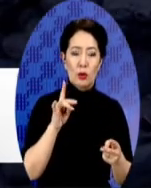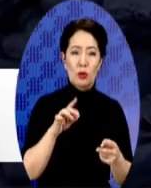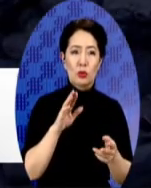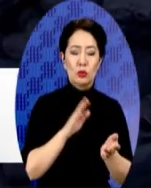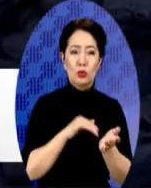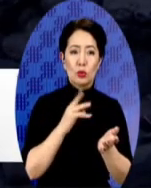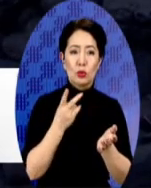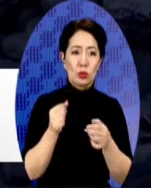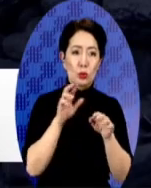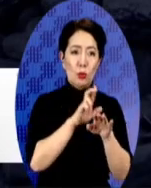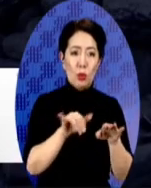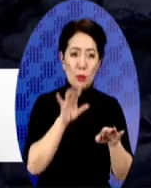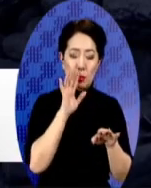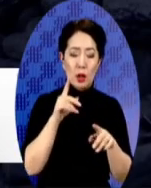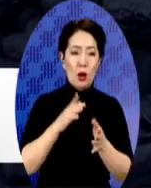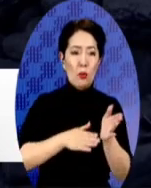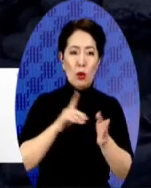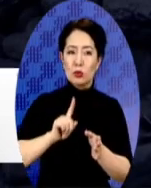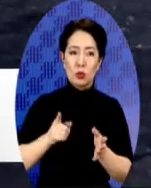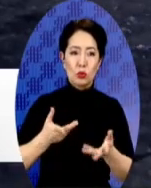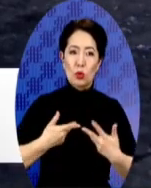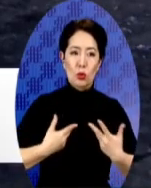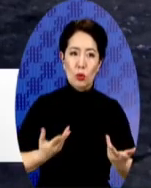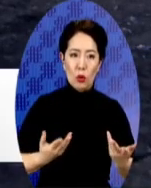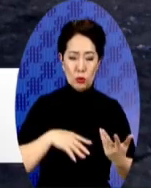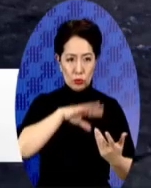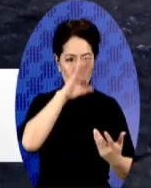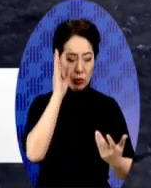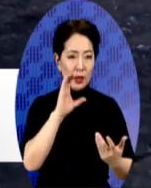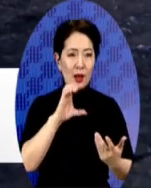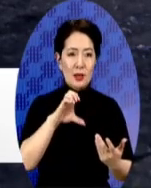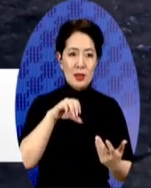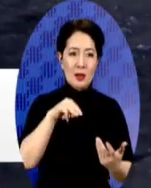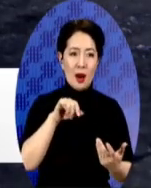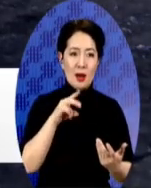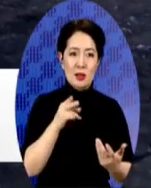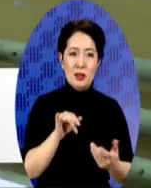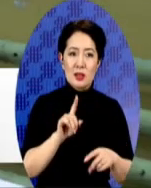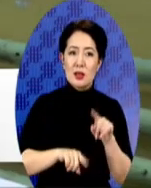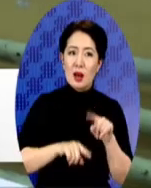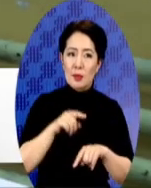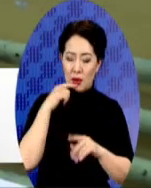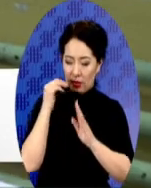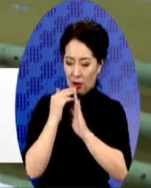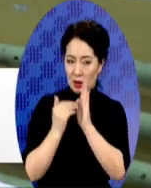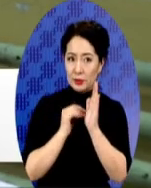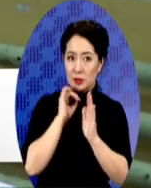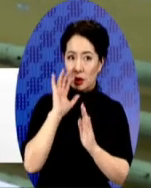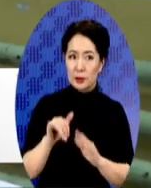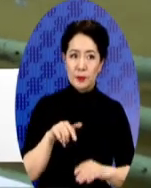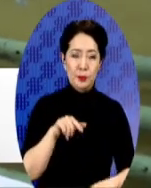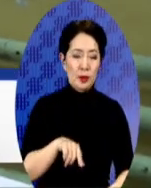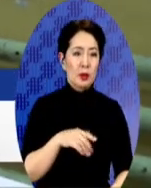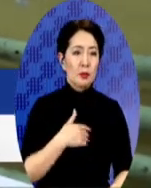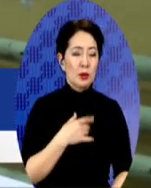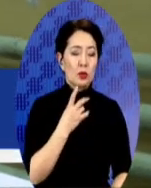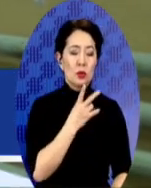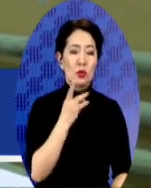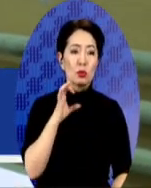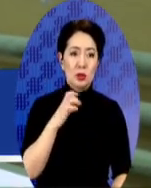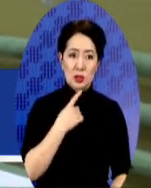төмөр зам зөвшөөрөхгүй байгаа юм. Дулааны станцын одоогийн нөхцөл байдал ямар байгааг бид тодорхойллаа. Одоо бол яг нүүрсэн дээр л бид нар одоо хөндөрч байна.